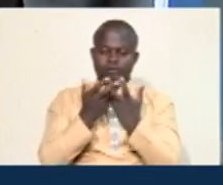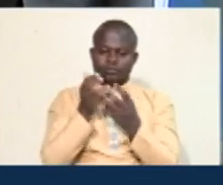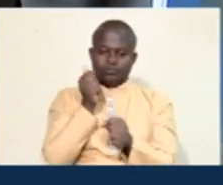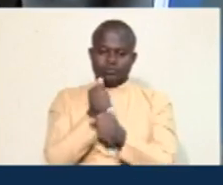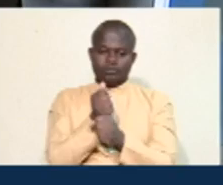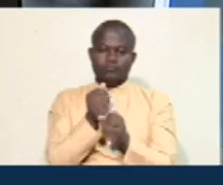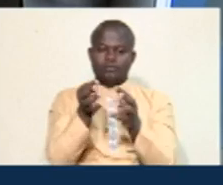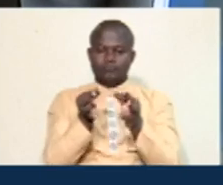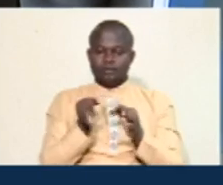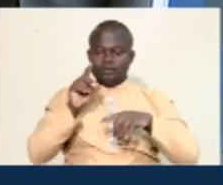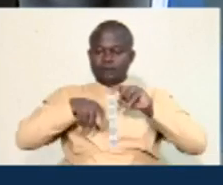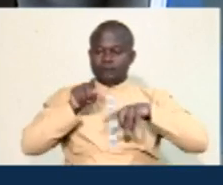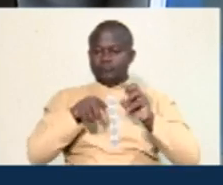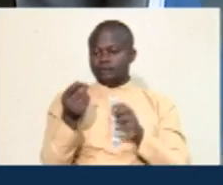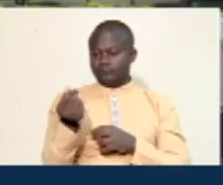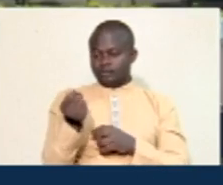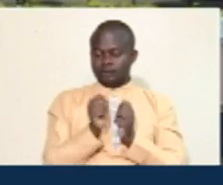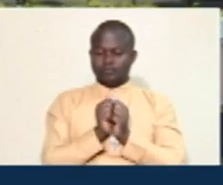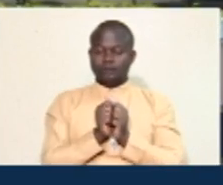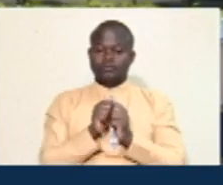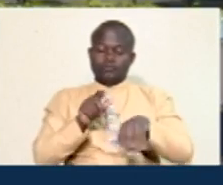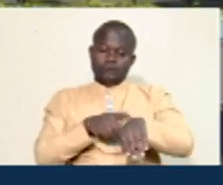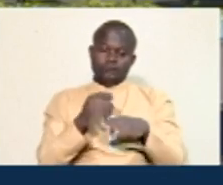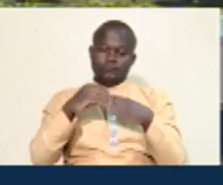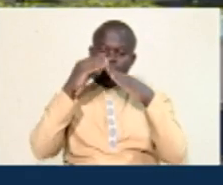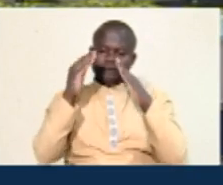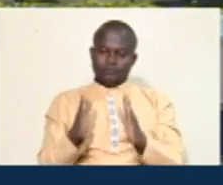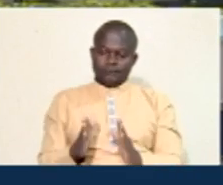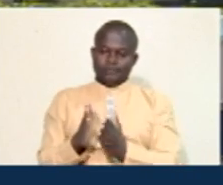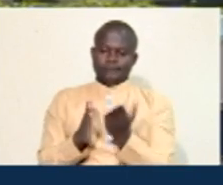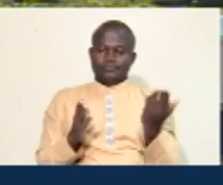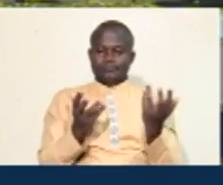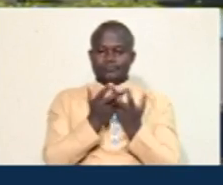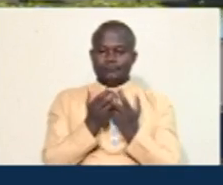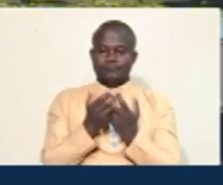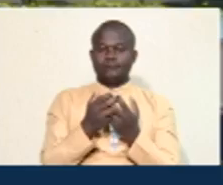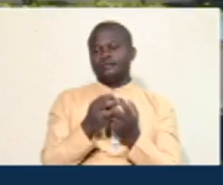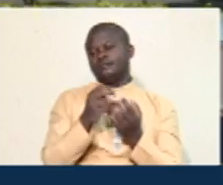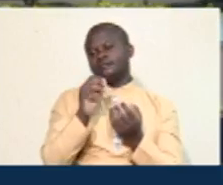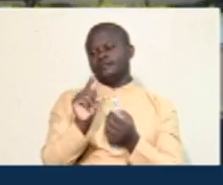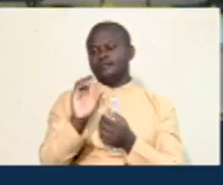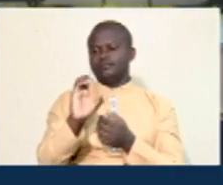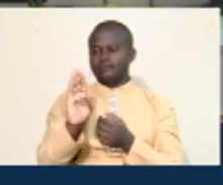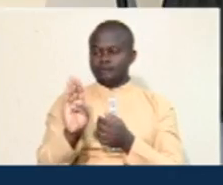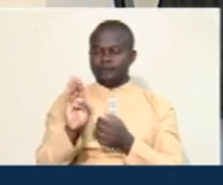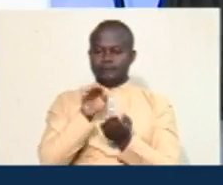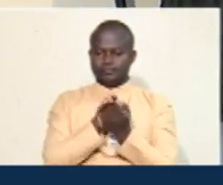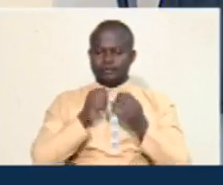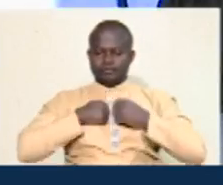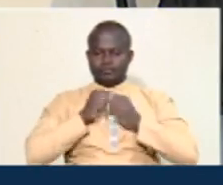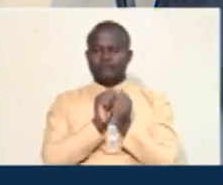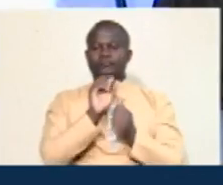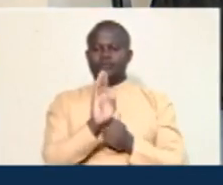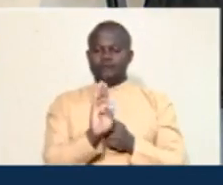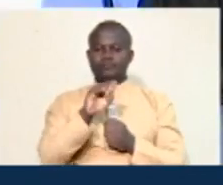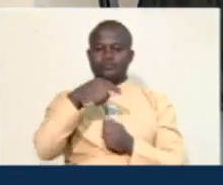y'urwego rw'imari na politiki y'ifaranga. Ubwo yayoboraga umuhango wo guhuza banki za KCB Bank Rwanda ndetse na Banki Populaire